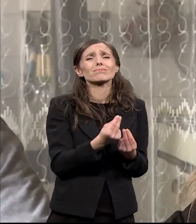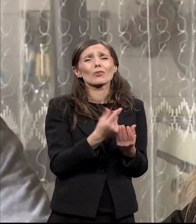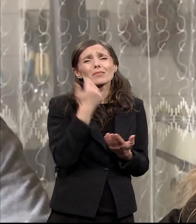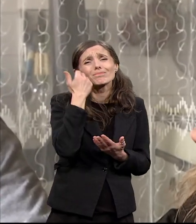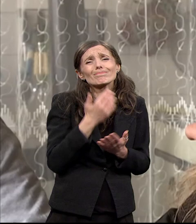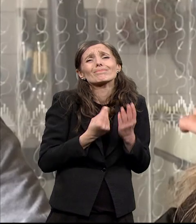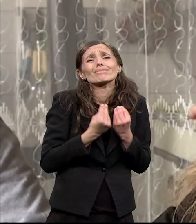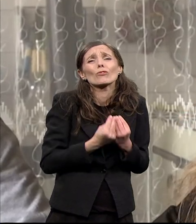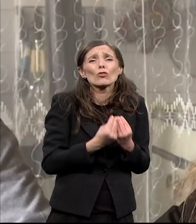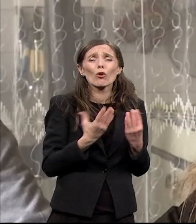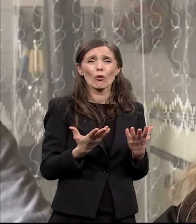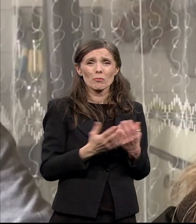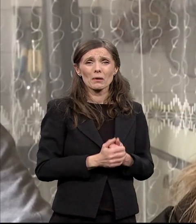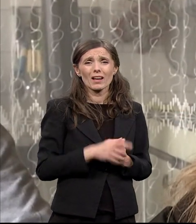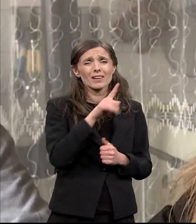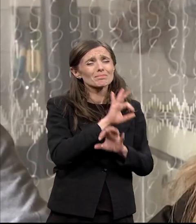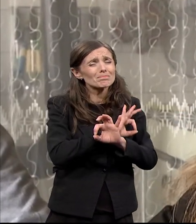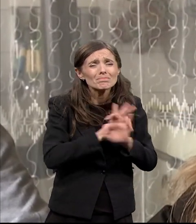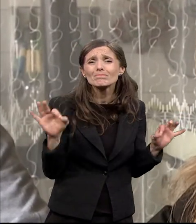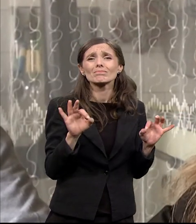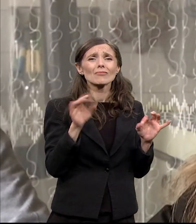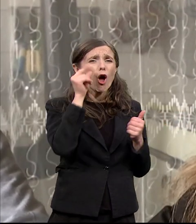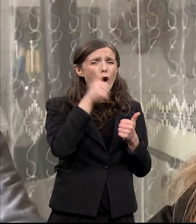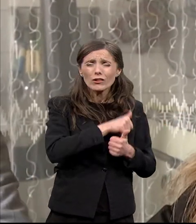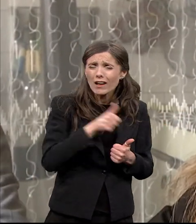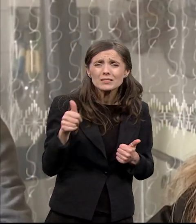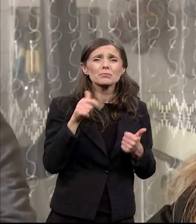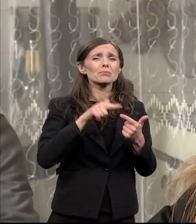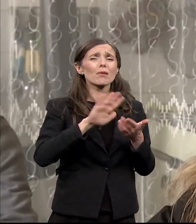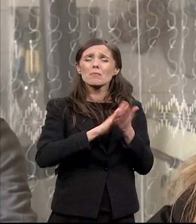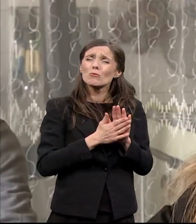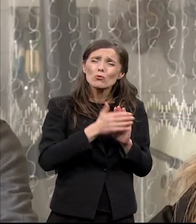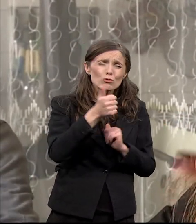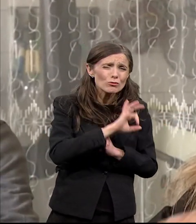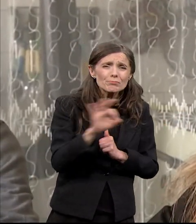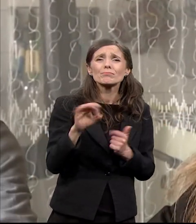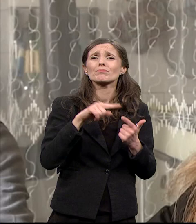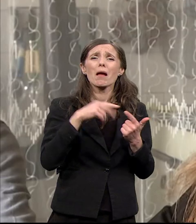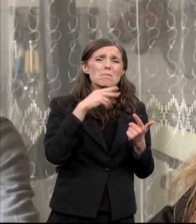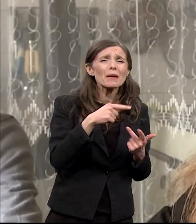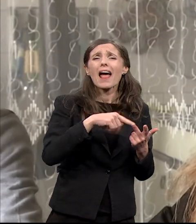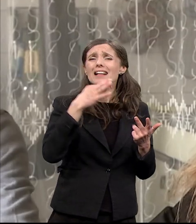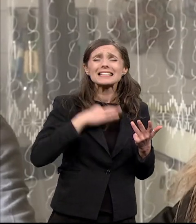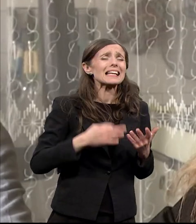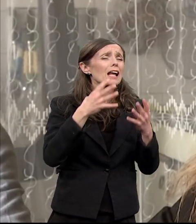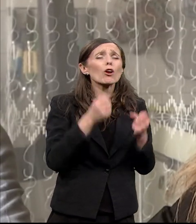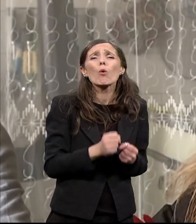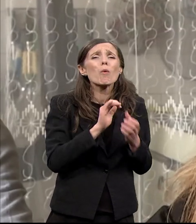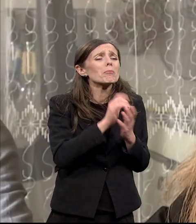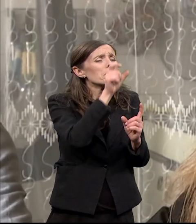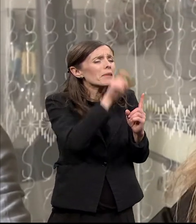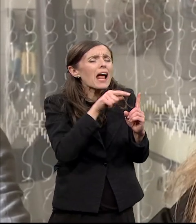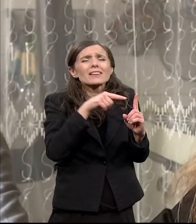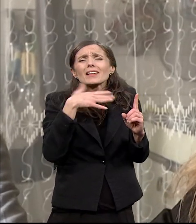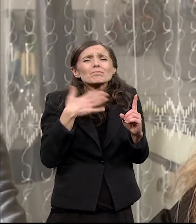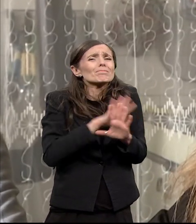čovjeka. Znači perfektan otac i muž i brat i sin i kum i prijatelj i sve. Niko